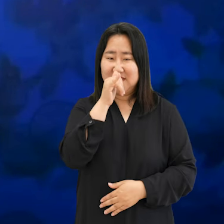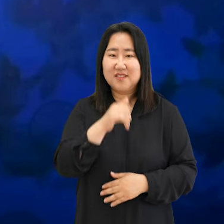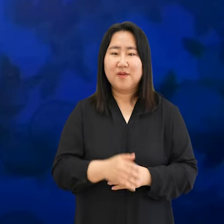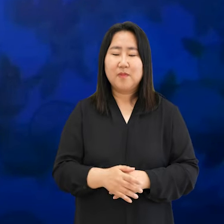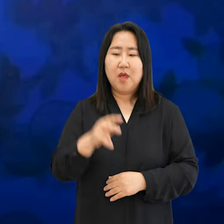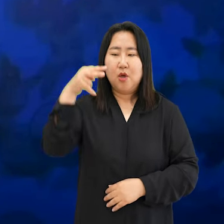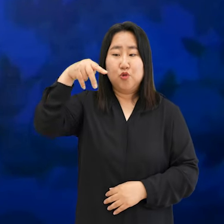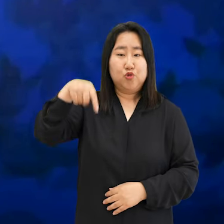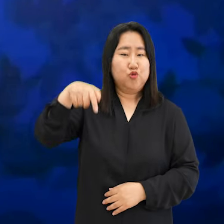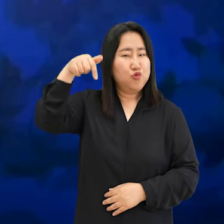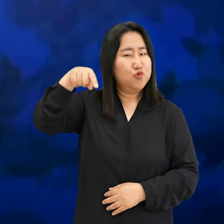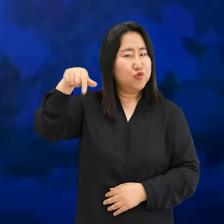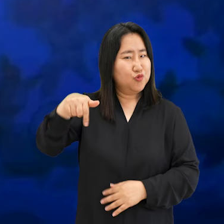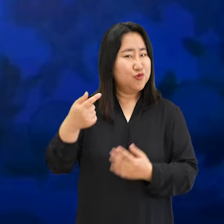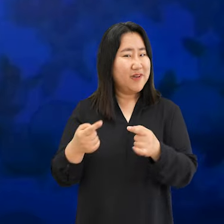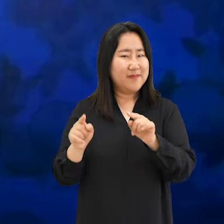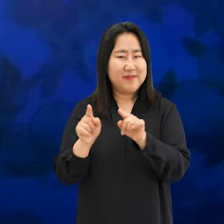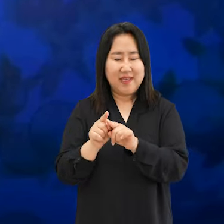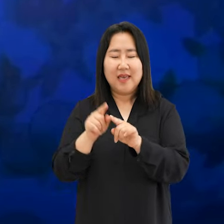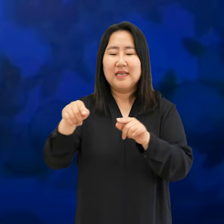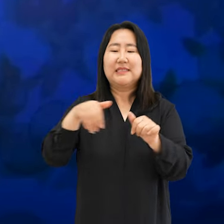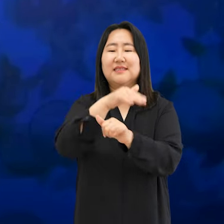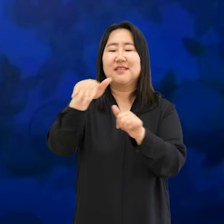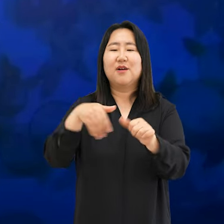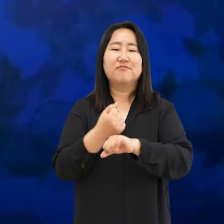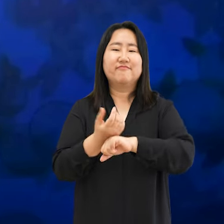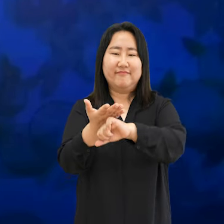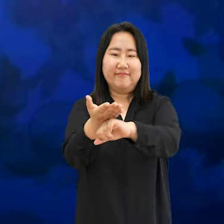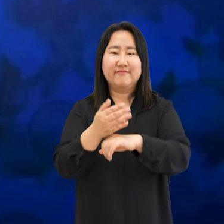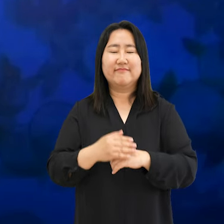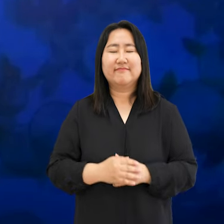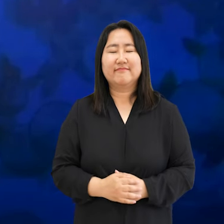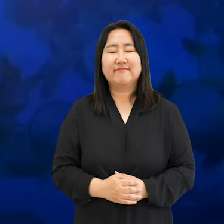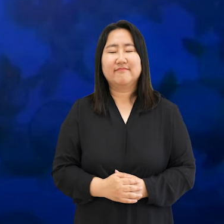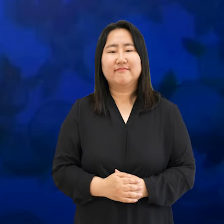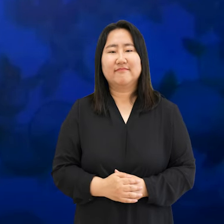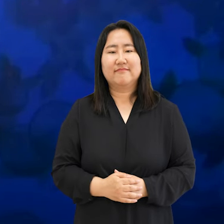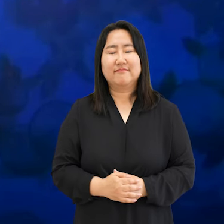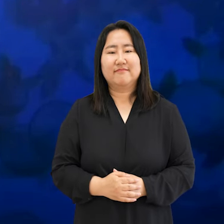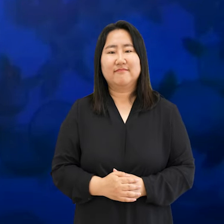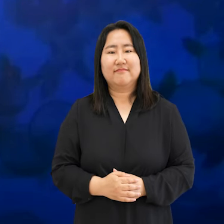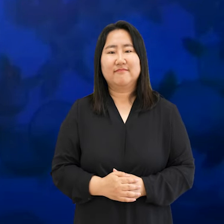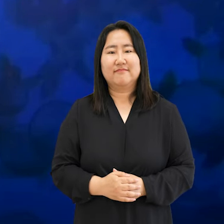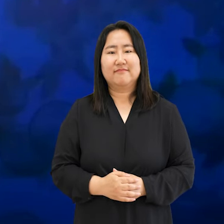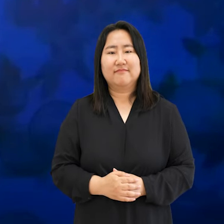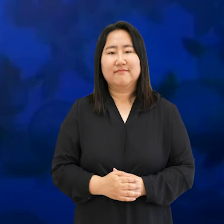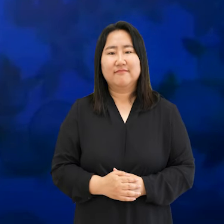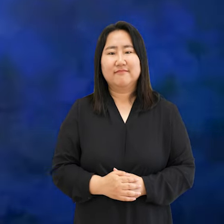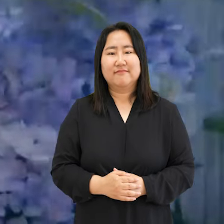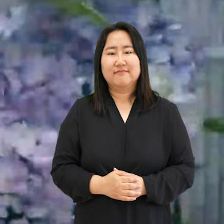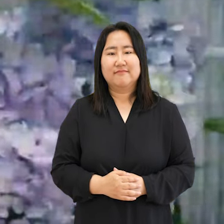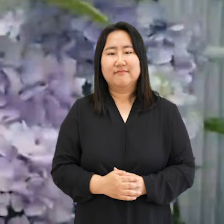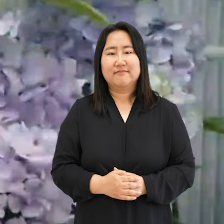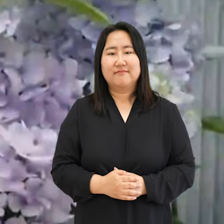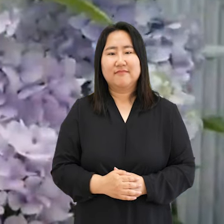열려 많은 관심을 모았는데요. 오늘 첫 소식으로 그 현장 분위기부터 전해드립니다.